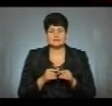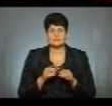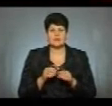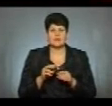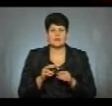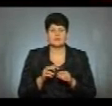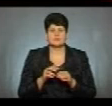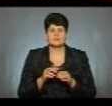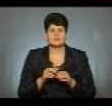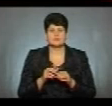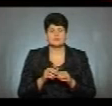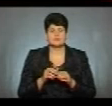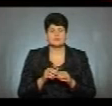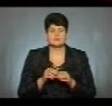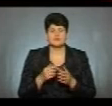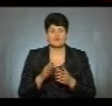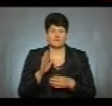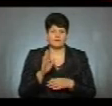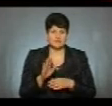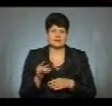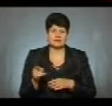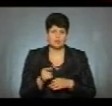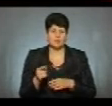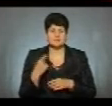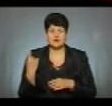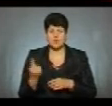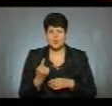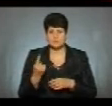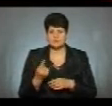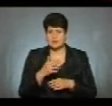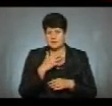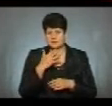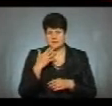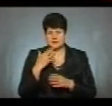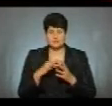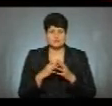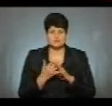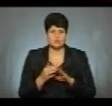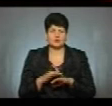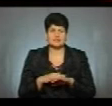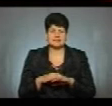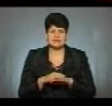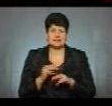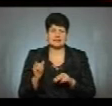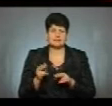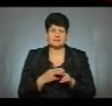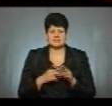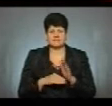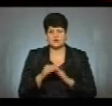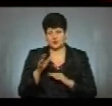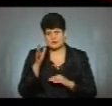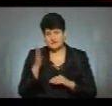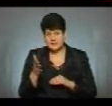електорату диктує. В Тернопільській області набагато більше сільського населення і без вищої